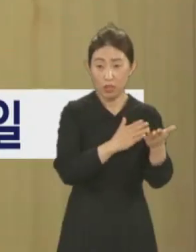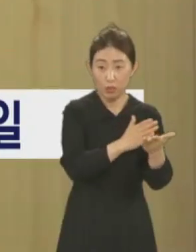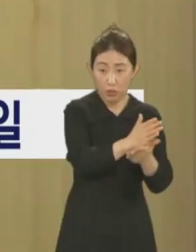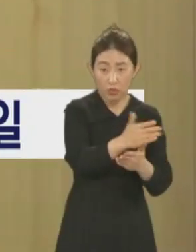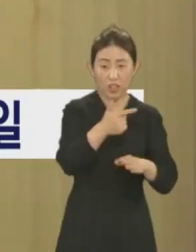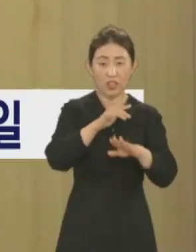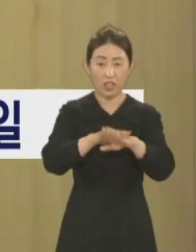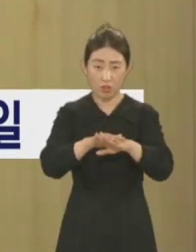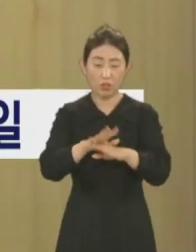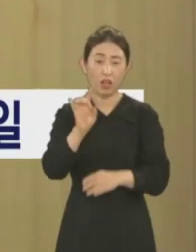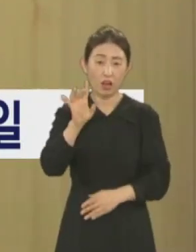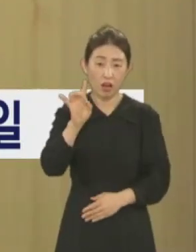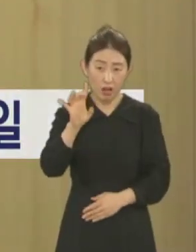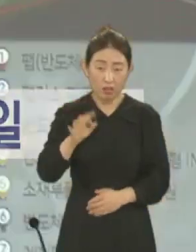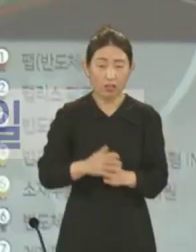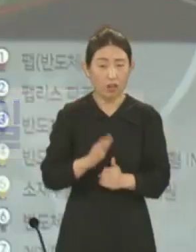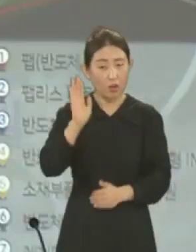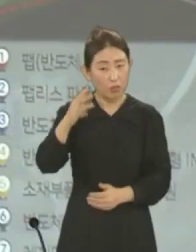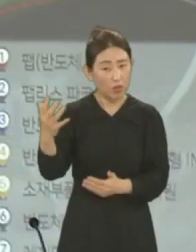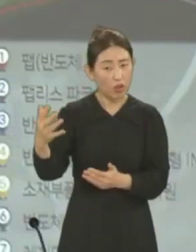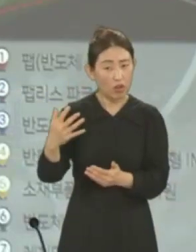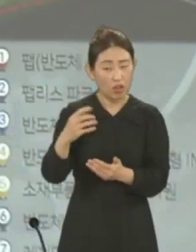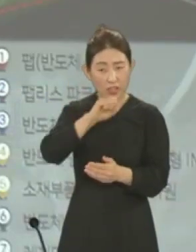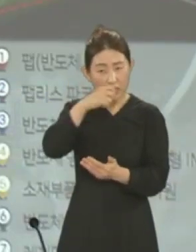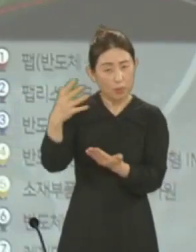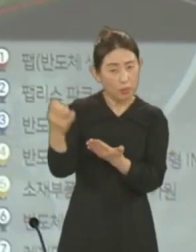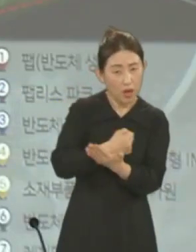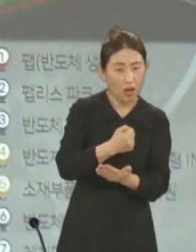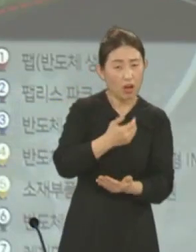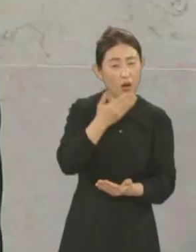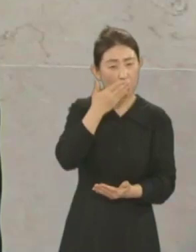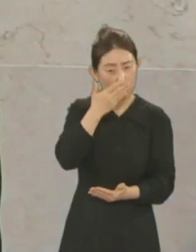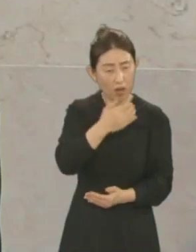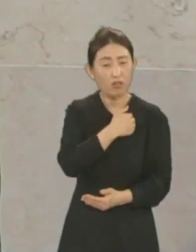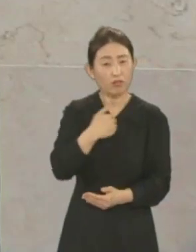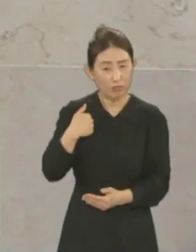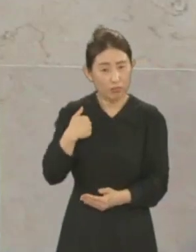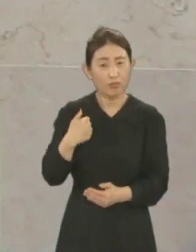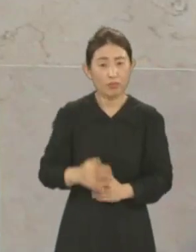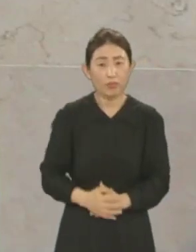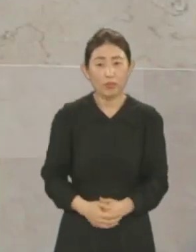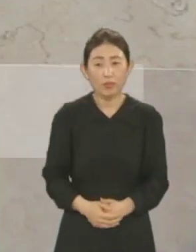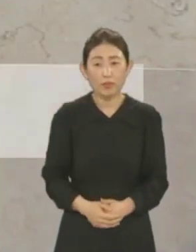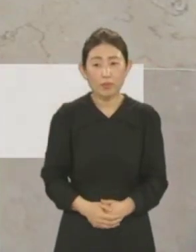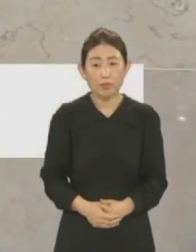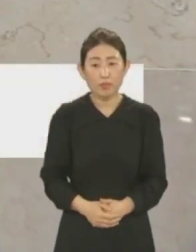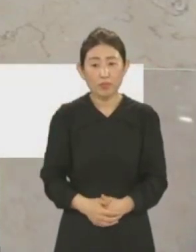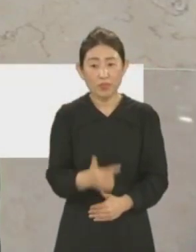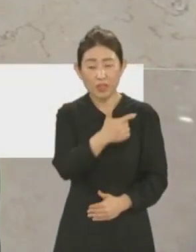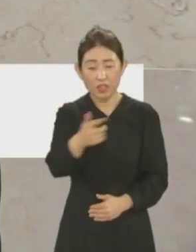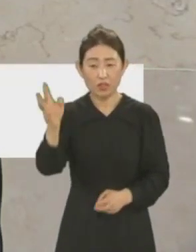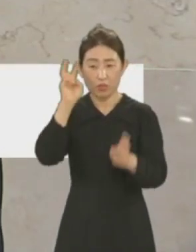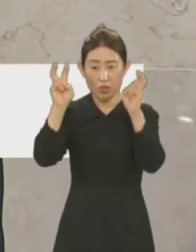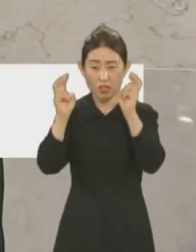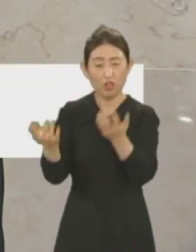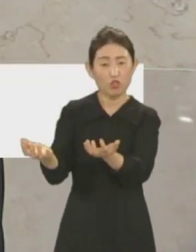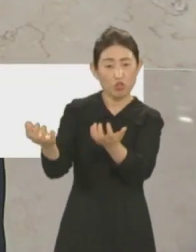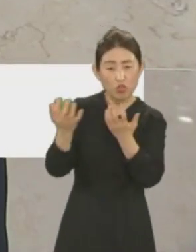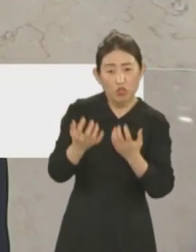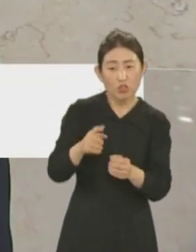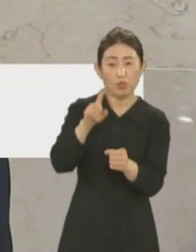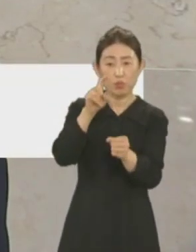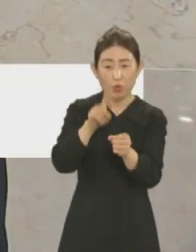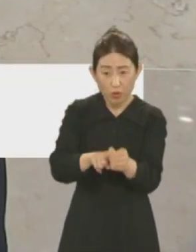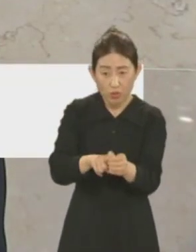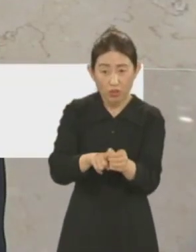분야는 대전이 유일한만큼 가능성도 충분하다는 평가입니다 대기업을 유출하는 것이 또 목적으로 할 수가